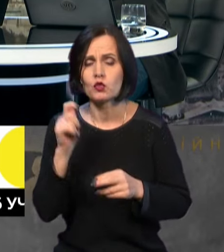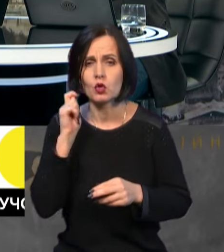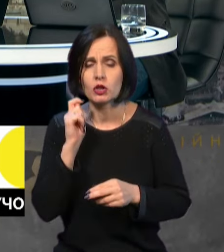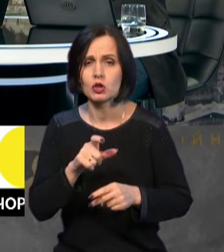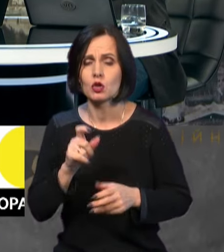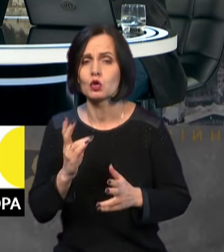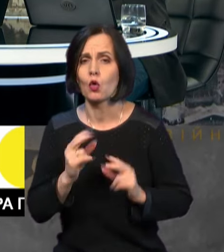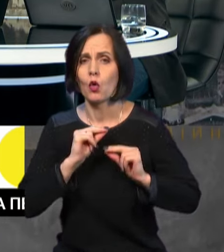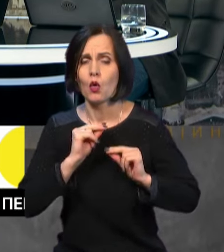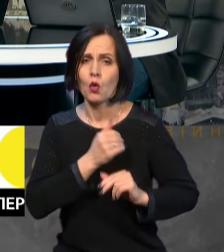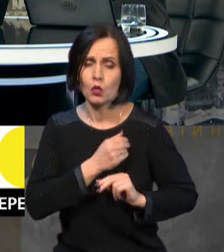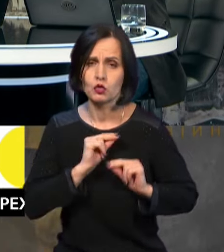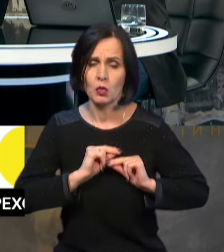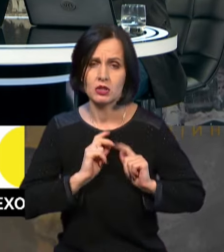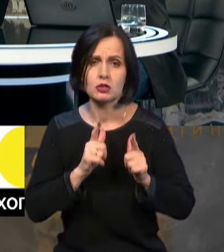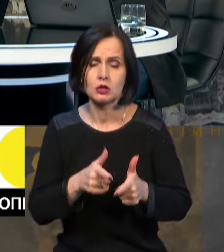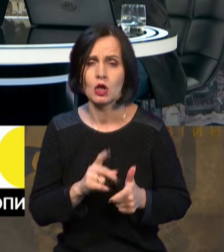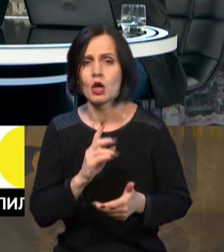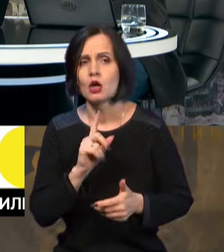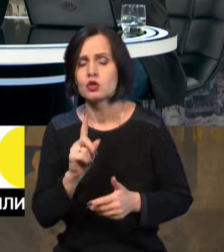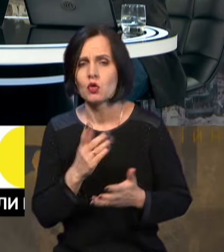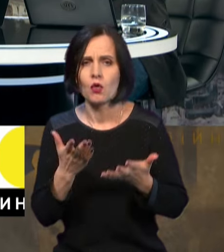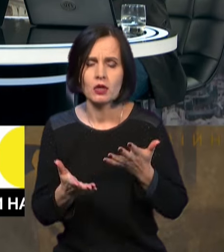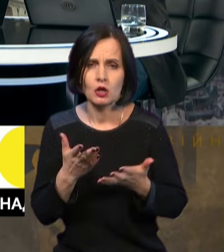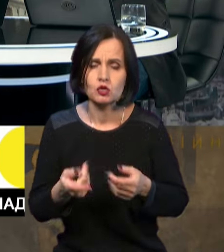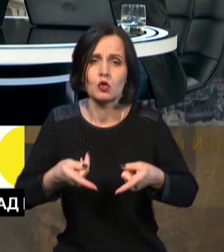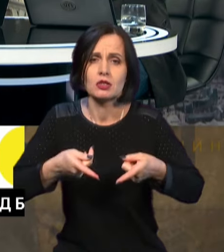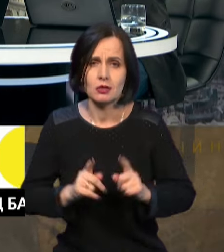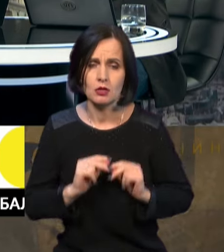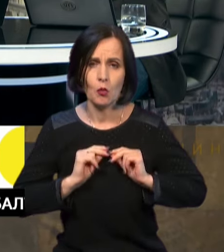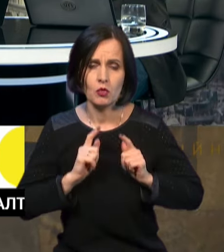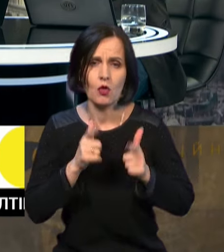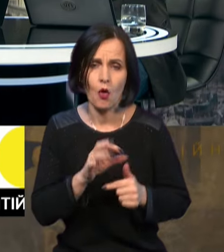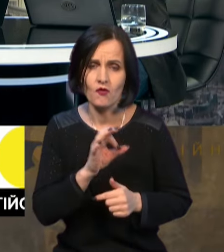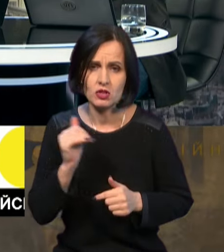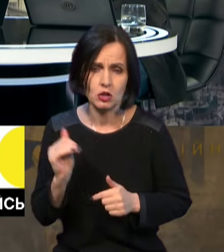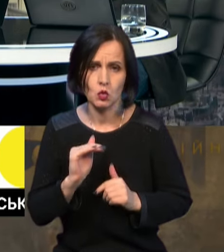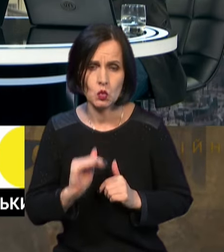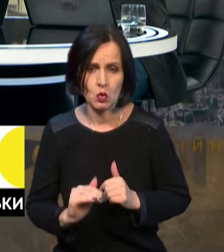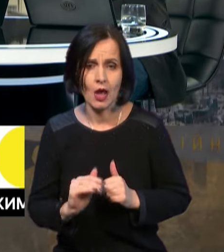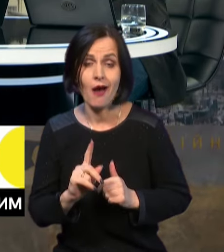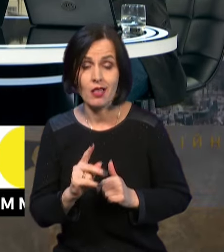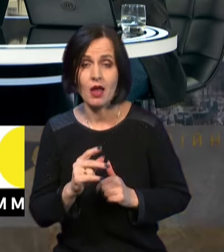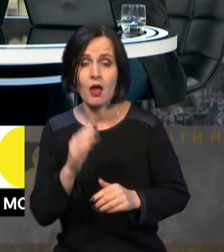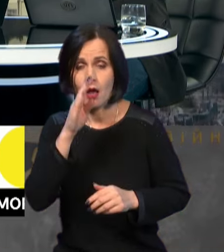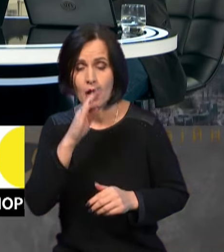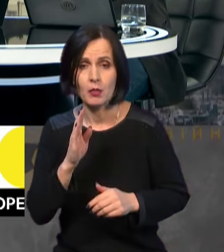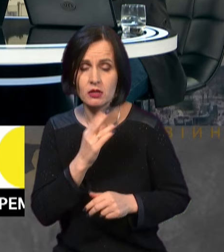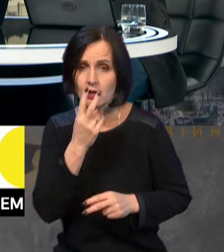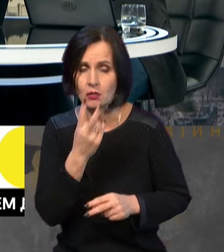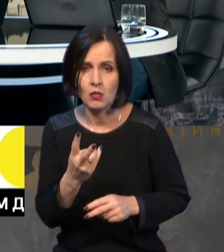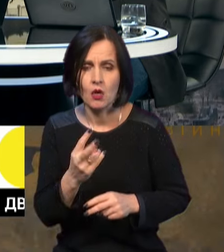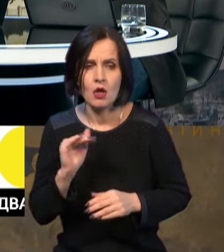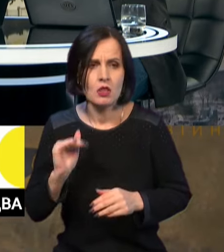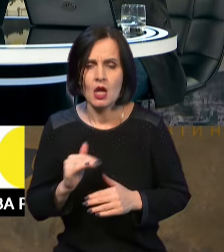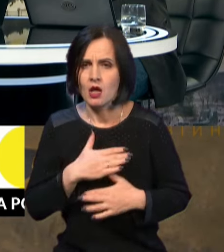хочуть працевлаштуватися. А от що, якщо дійсно працевлаштувалася офіційно дитина, але батьки бачать, або дитина, можливо, не хоче звертати